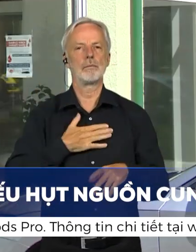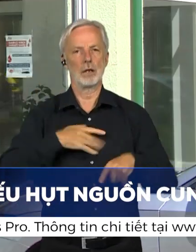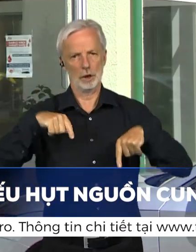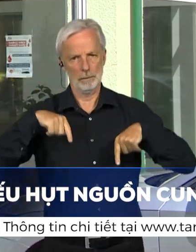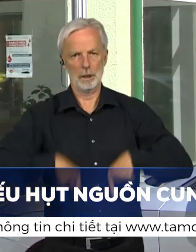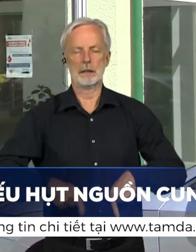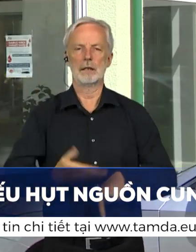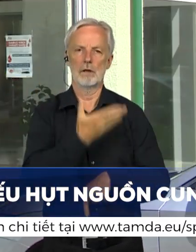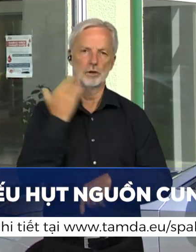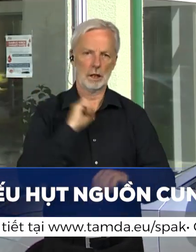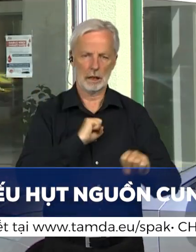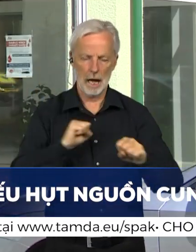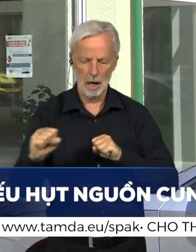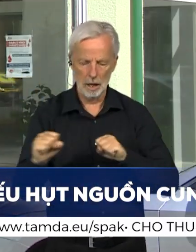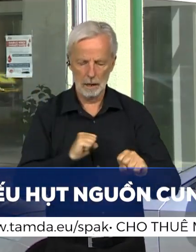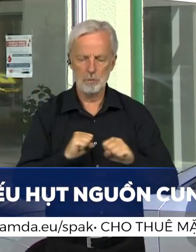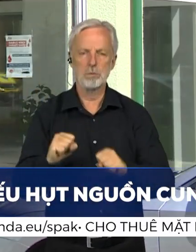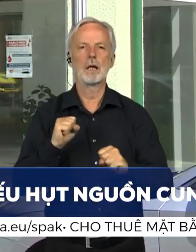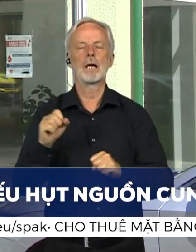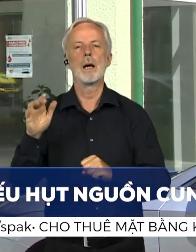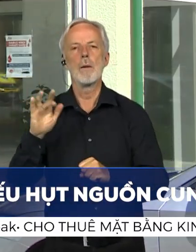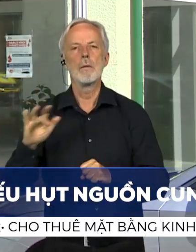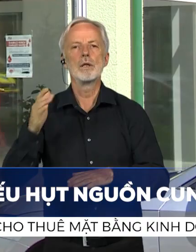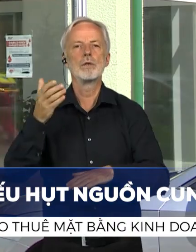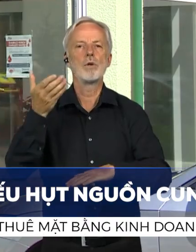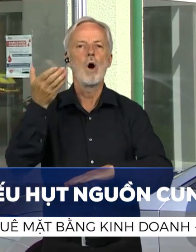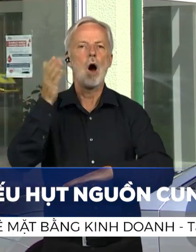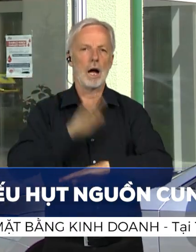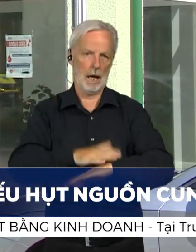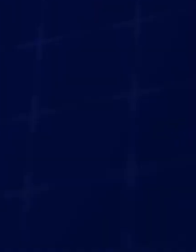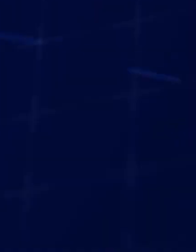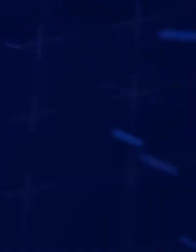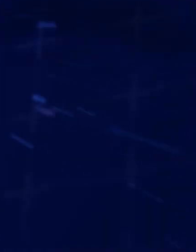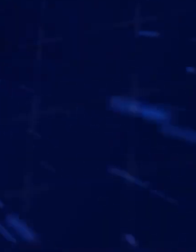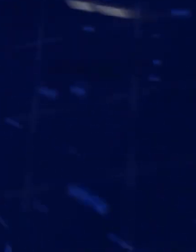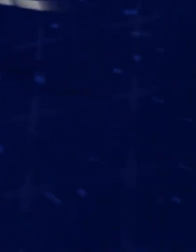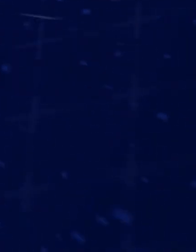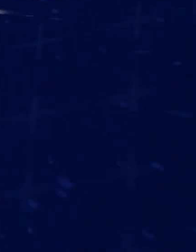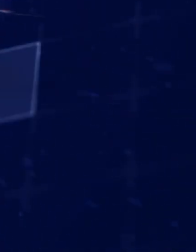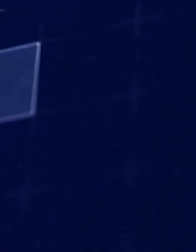luân phiên của EU từ nay đến hết năm 2022.